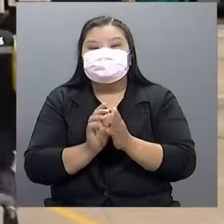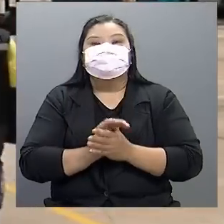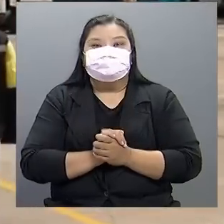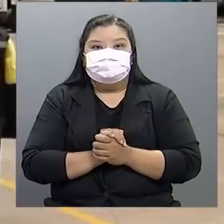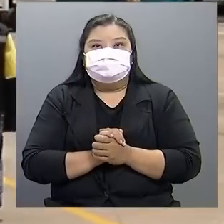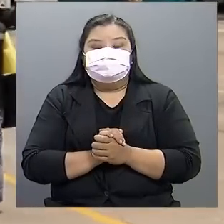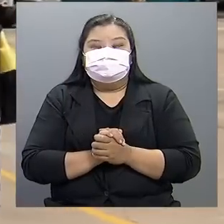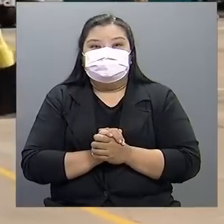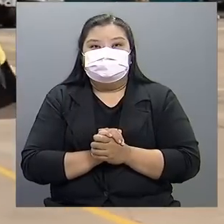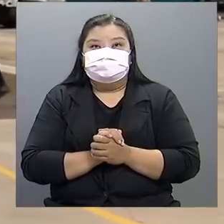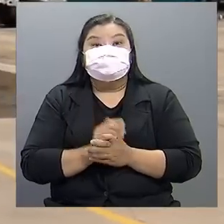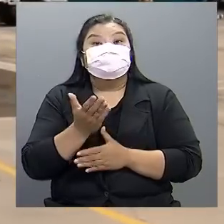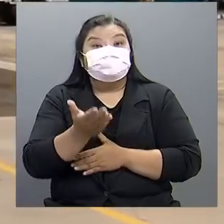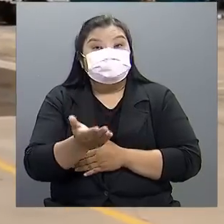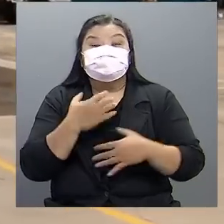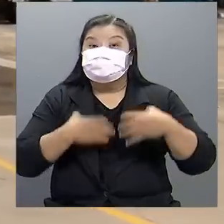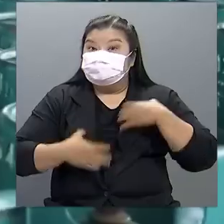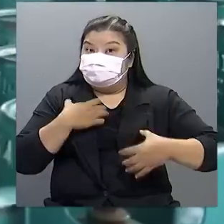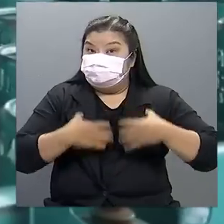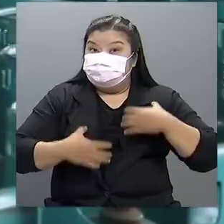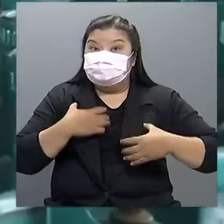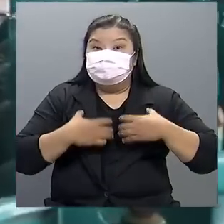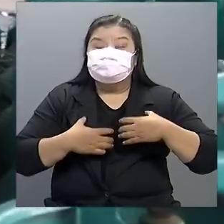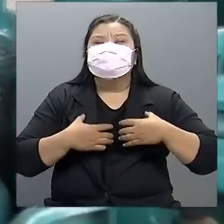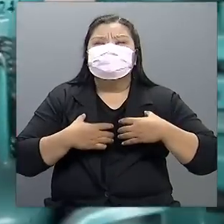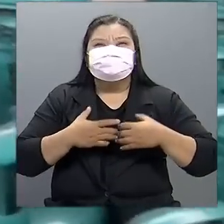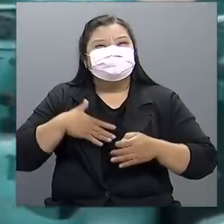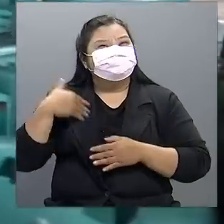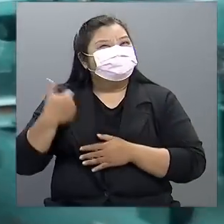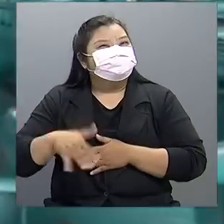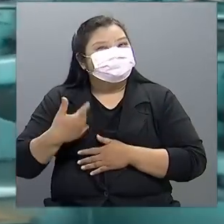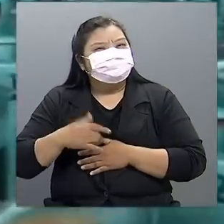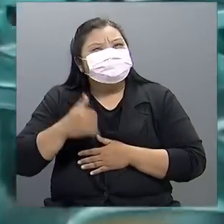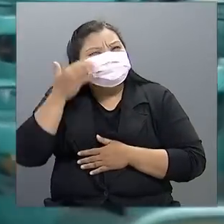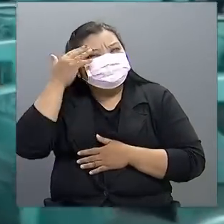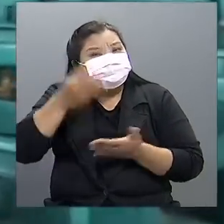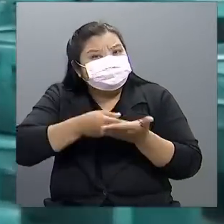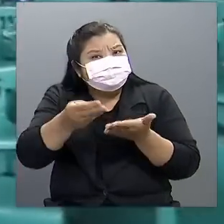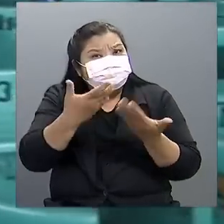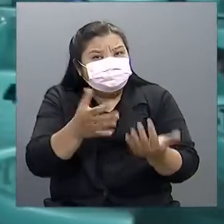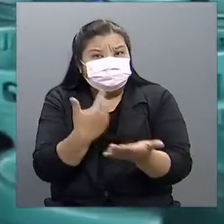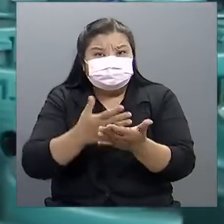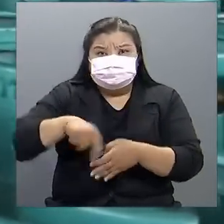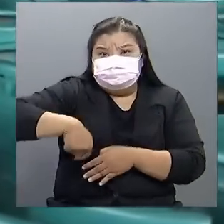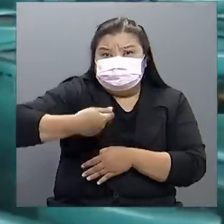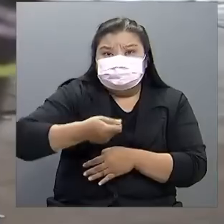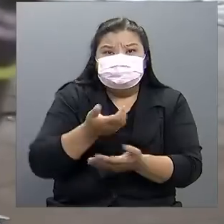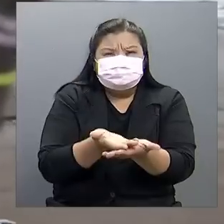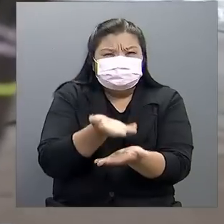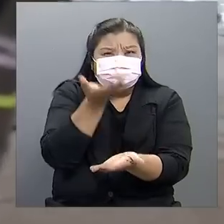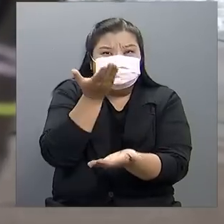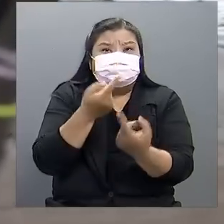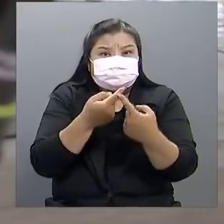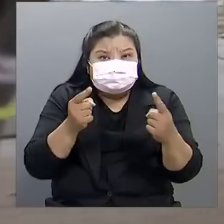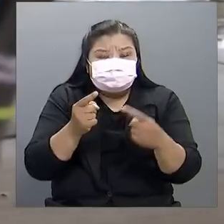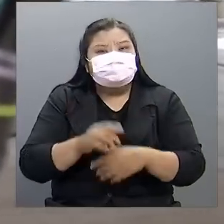เป็นความทกใจของคนที่ต้องซือของแพงกันอยู่แล้วนะคะแล้วทำมาเจอแบบนี้เส